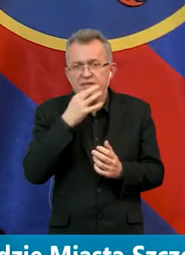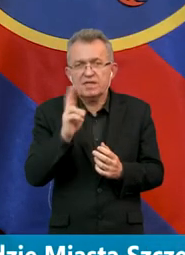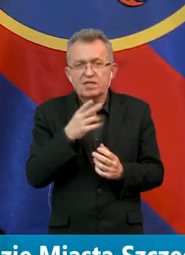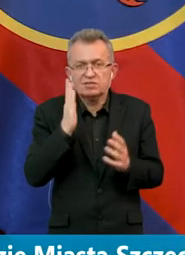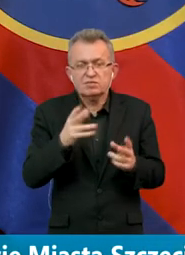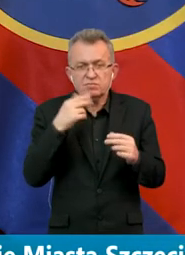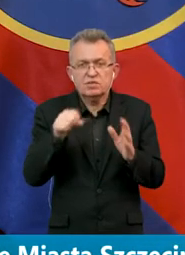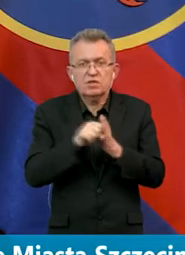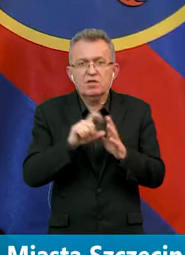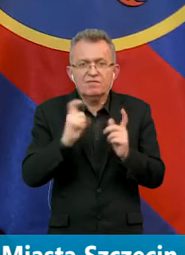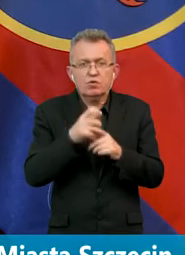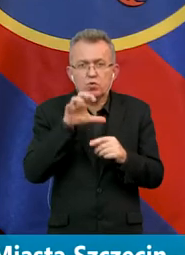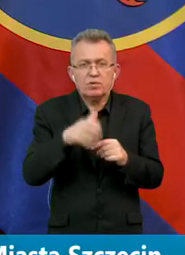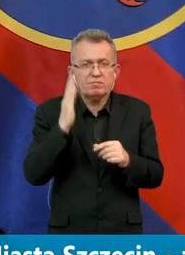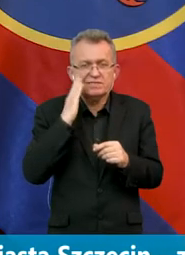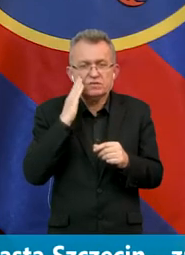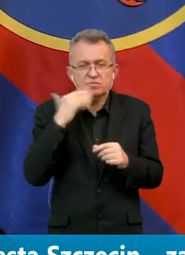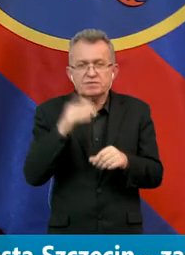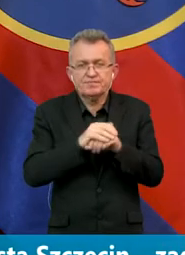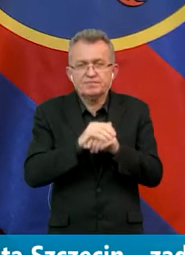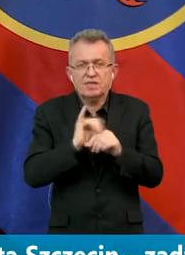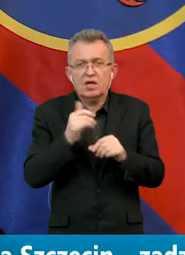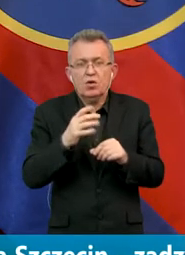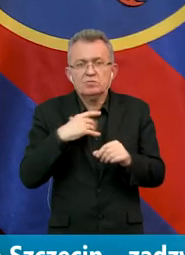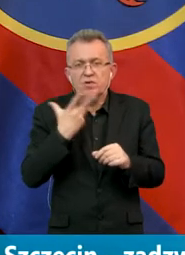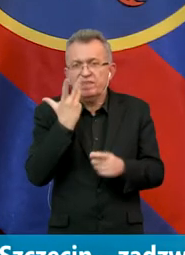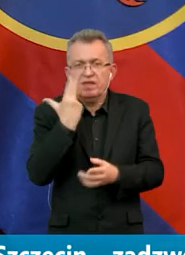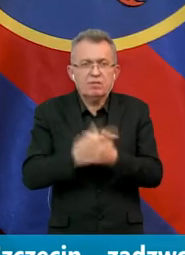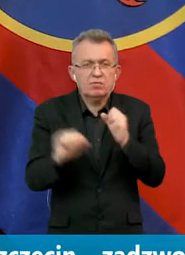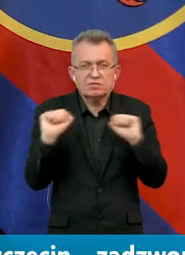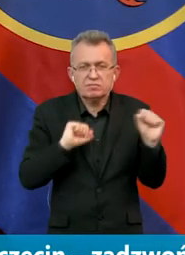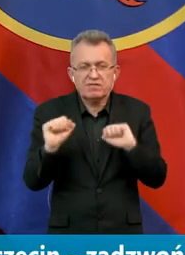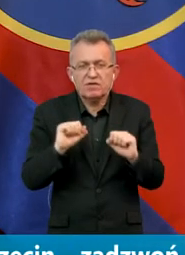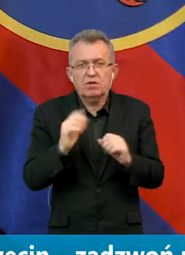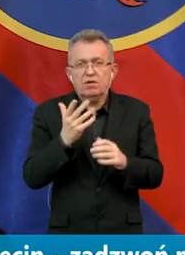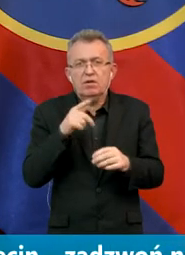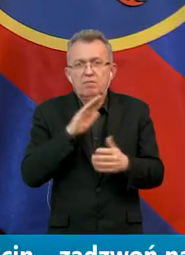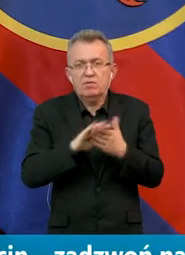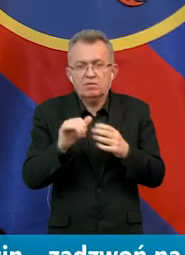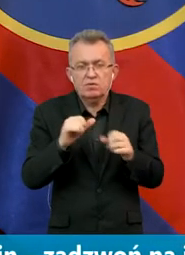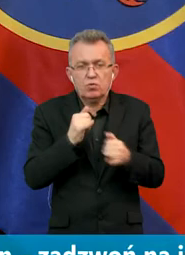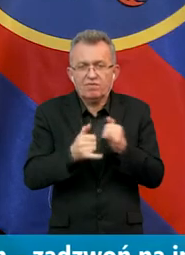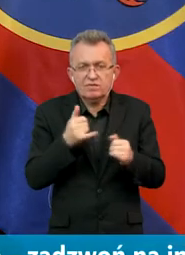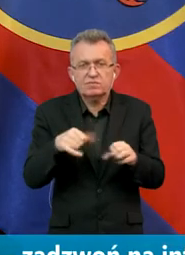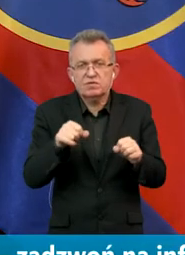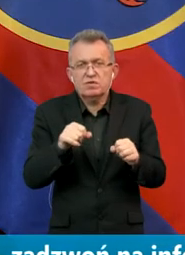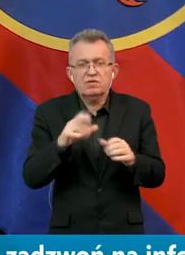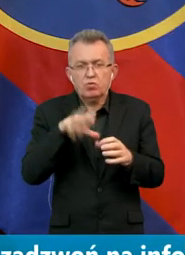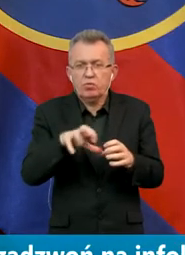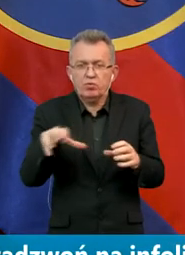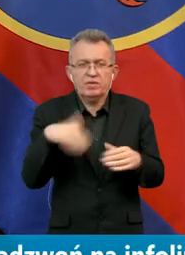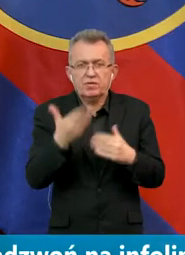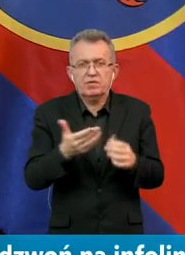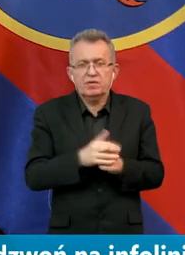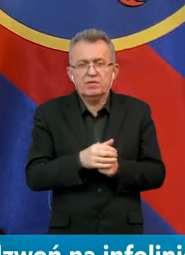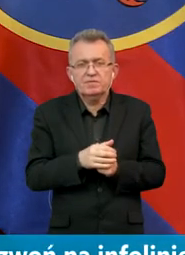będzie przyjazny wszystkim grupom mieszkańców, takim jak osoby z różnymi niepełnosprawnościami, osoby pełnosprawne, rowerzyści, zmotoryzowani, wszystkie grupy. No,